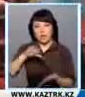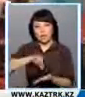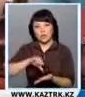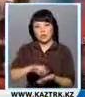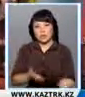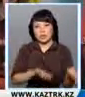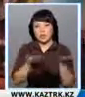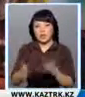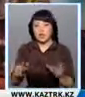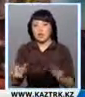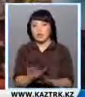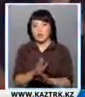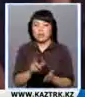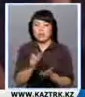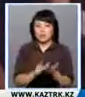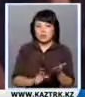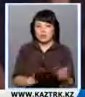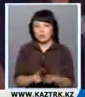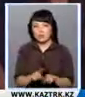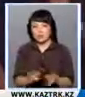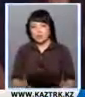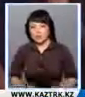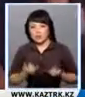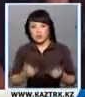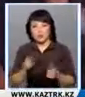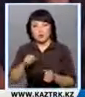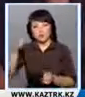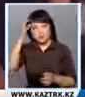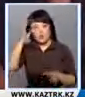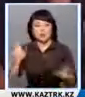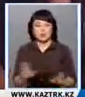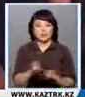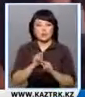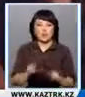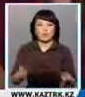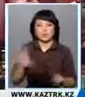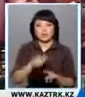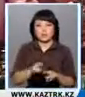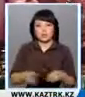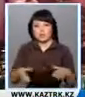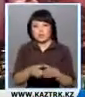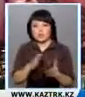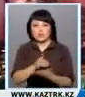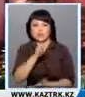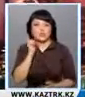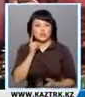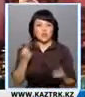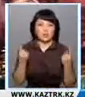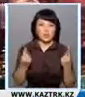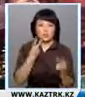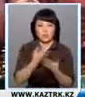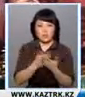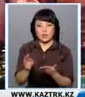Жастардың жыр жарысына белгілі мәдениет, өнер қайраткерлері, ғалымдар мен ұстаздар төрелік етті. Байқау шарты бойынша жастар ұлы ақынның өмірі